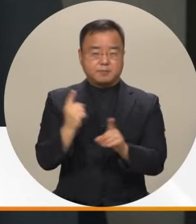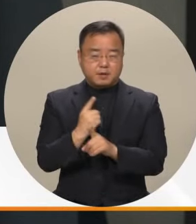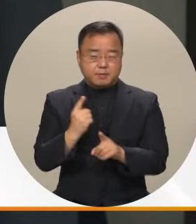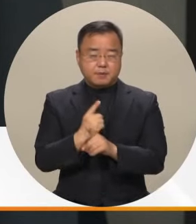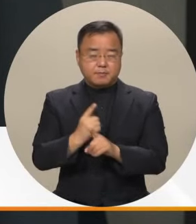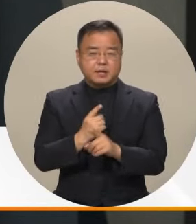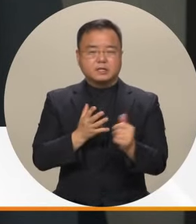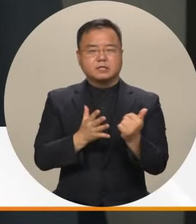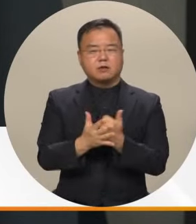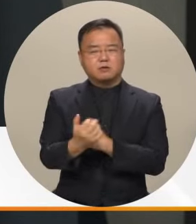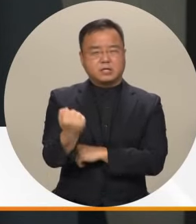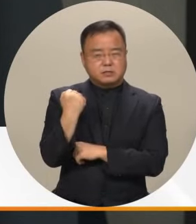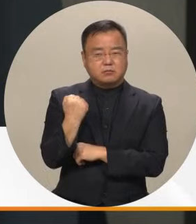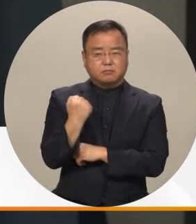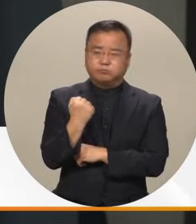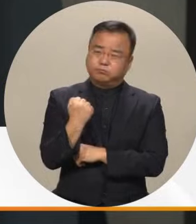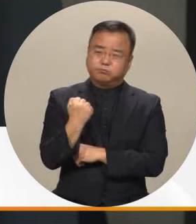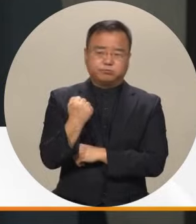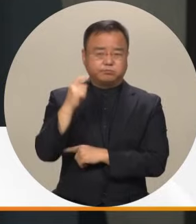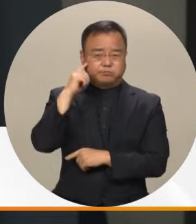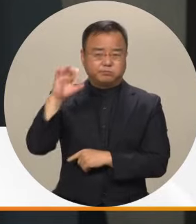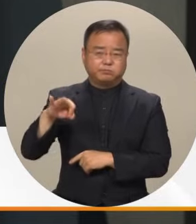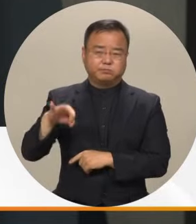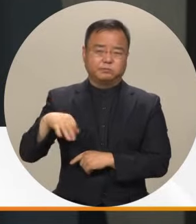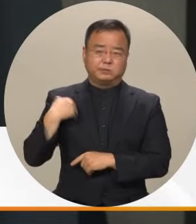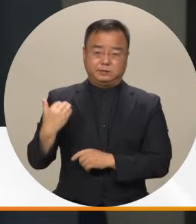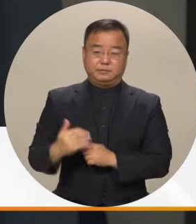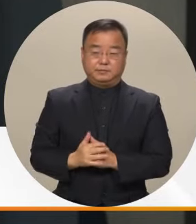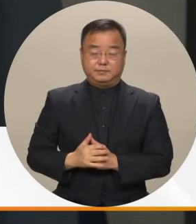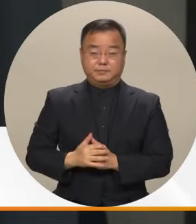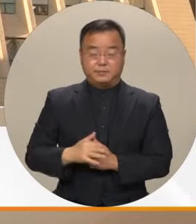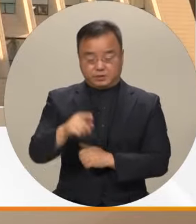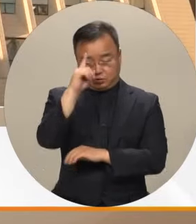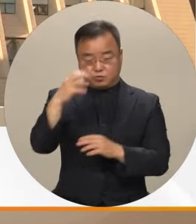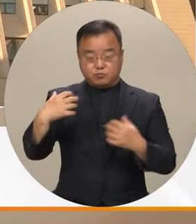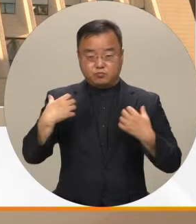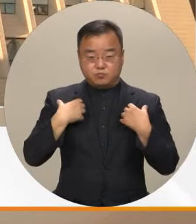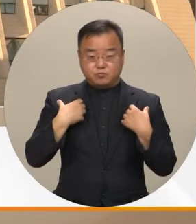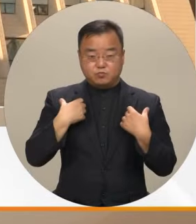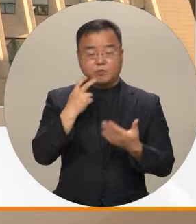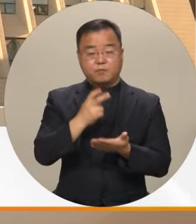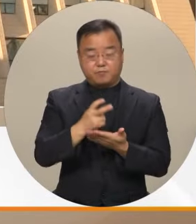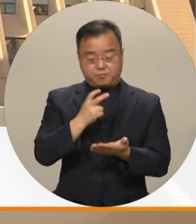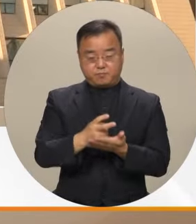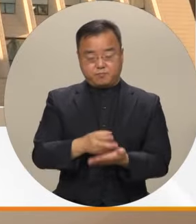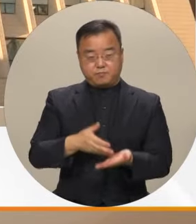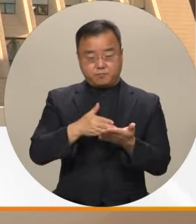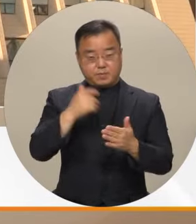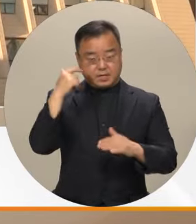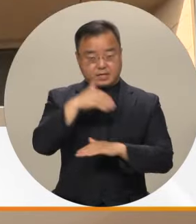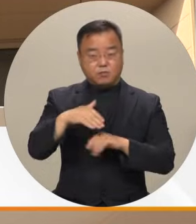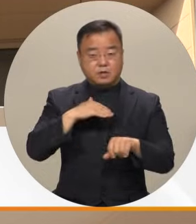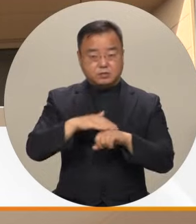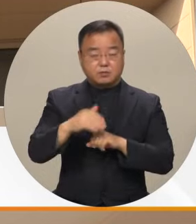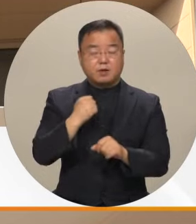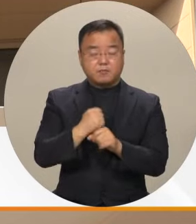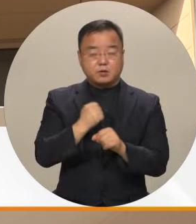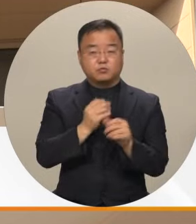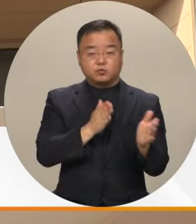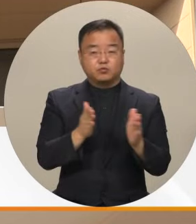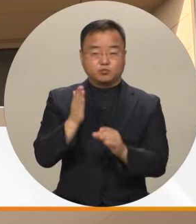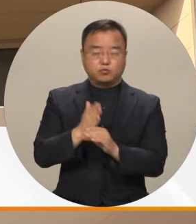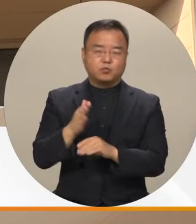영향력이 크지 않을 수 있다는 점입니다 앞서 말씀드린 대로 정부가 정부 입법한 형태로 준비하는 해당 법은